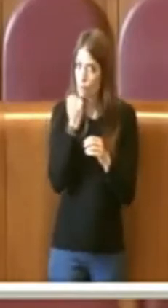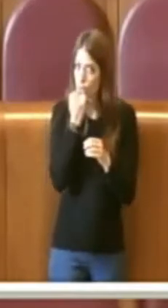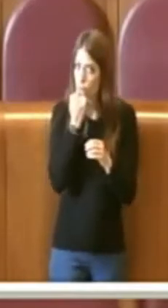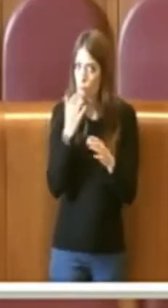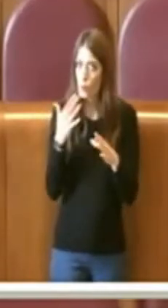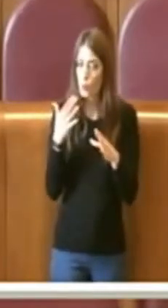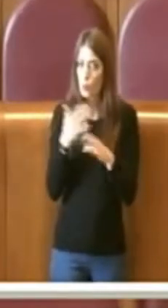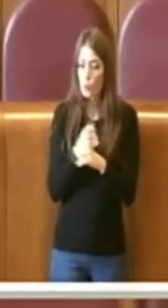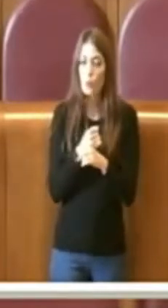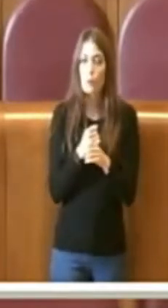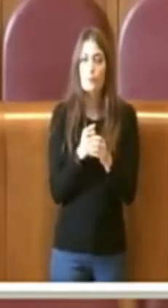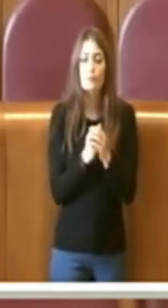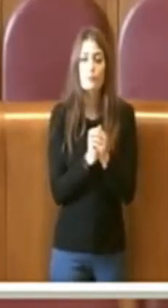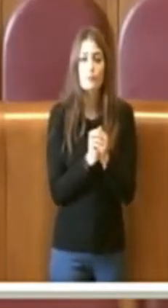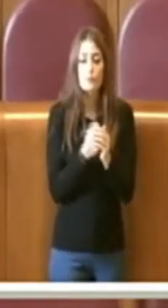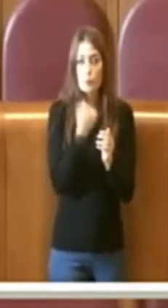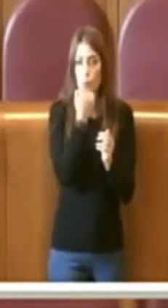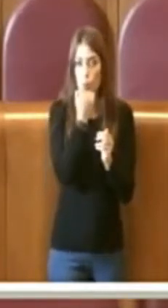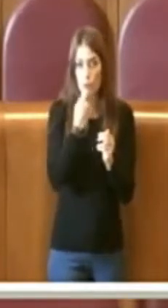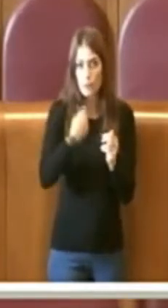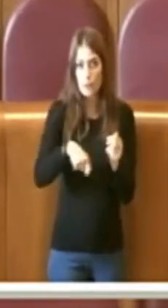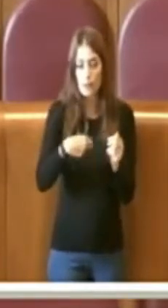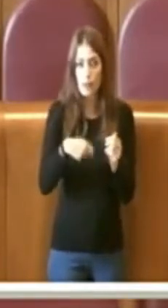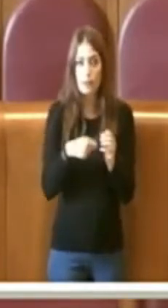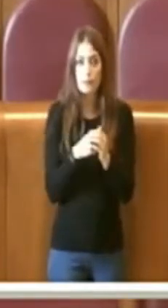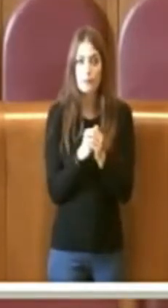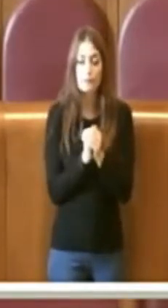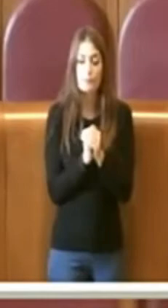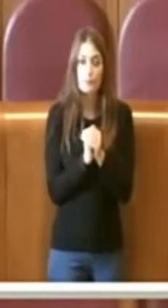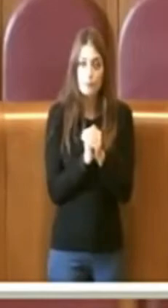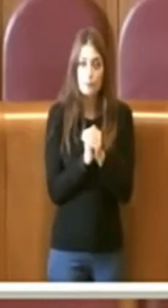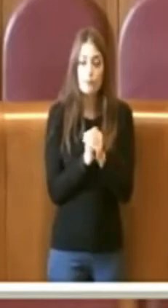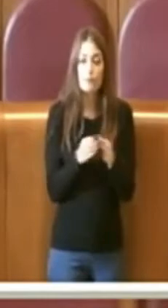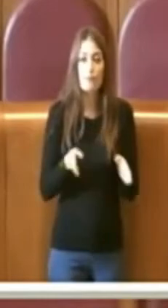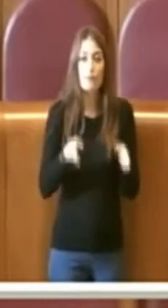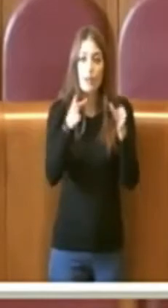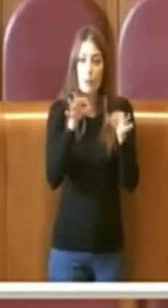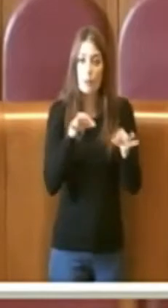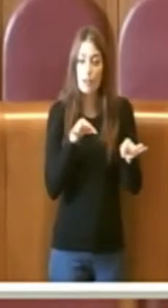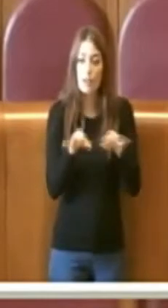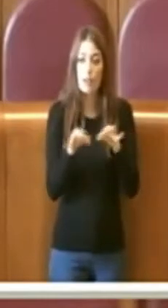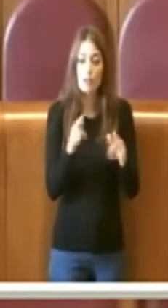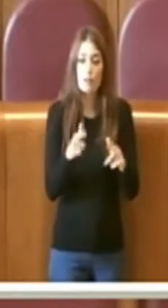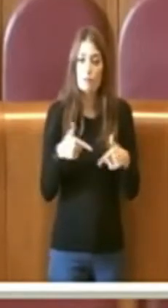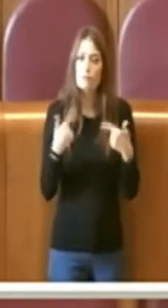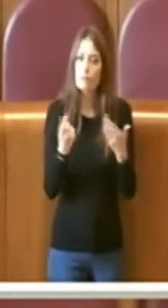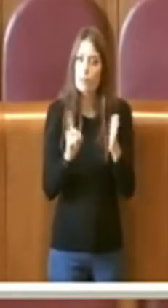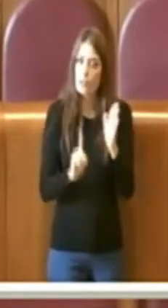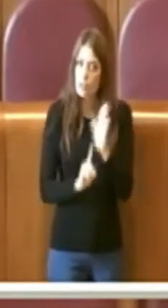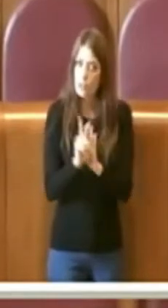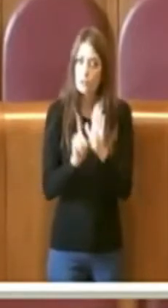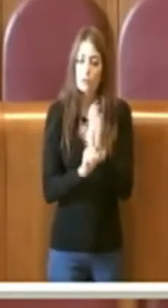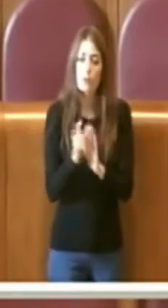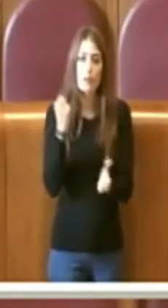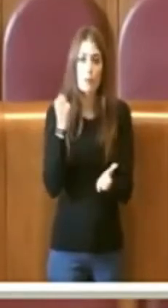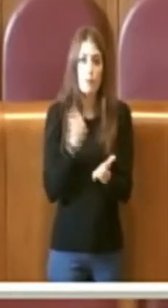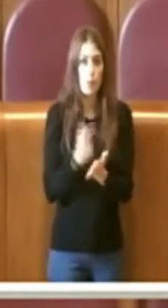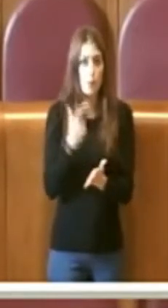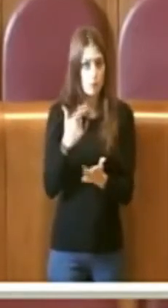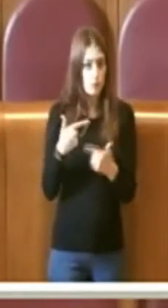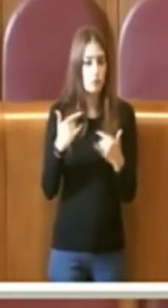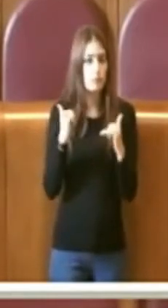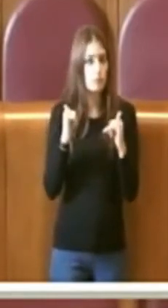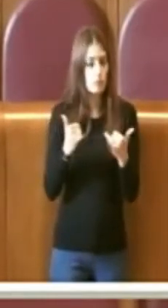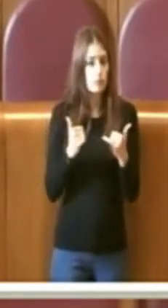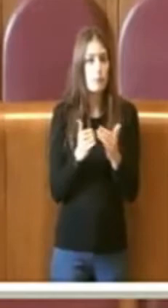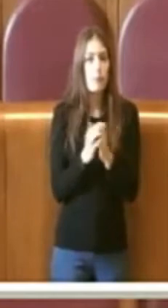scusi, Presidente. La cabina di regia ha dato dei risultati importanti